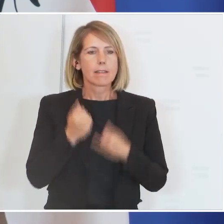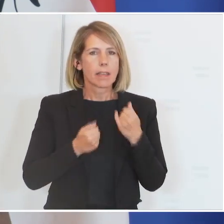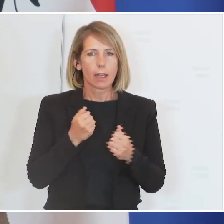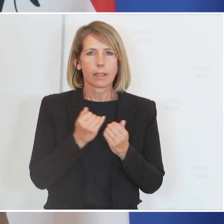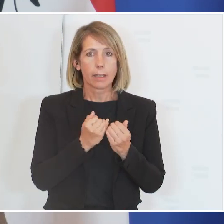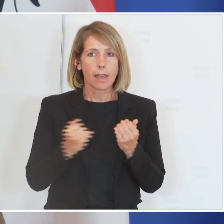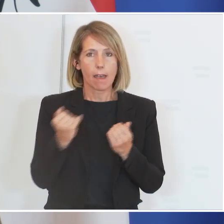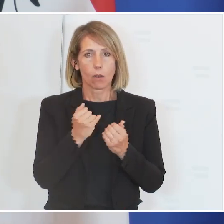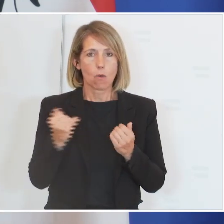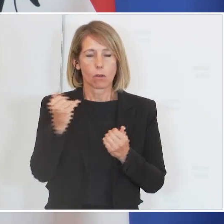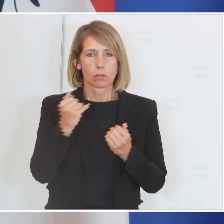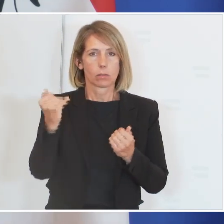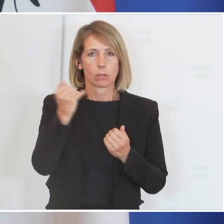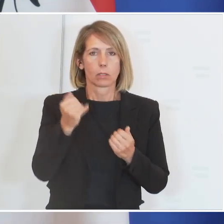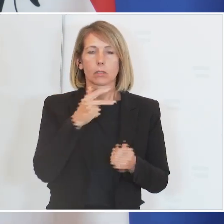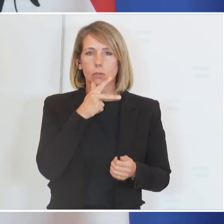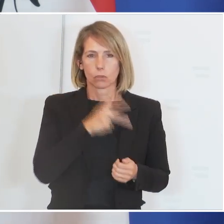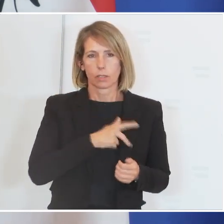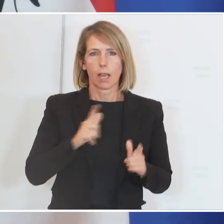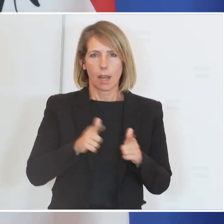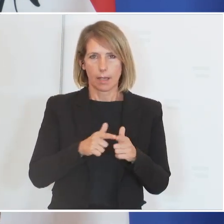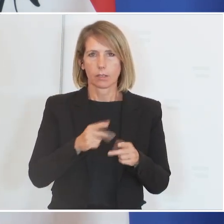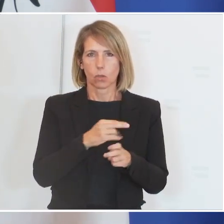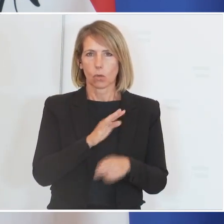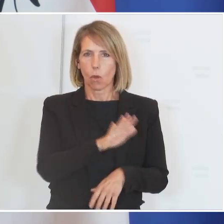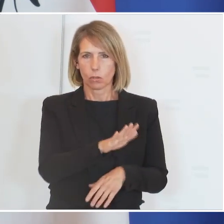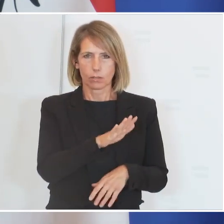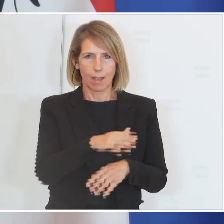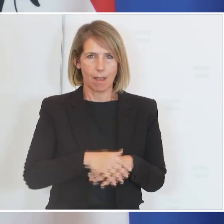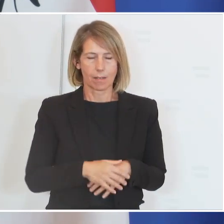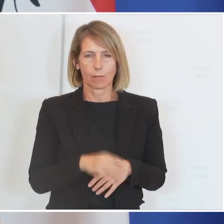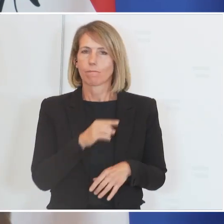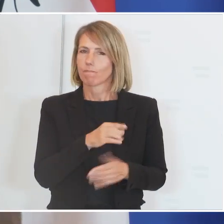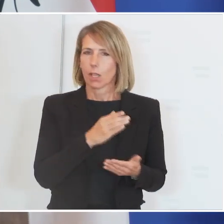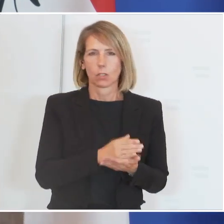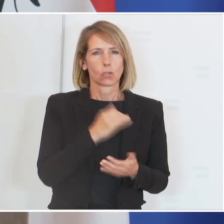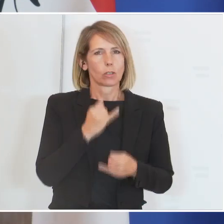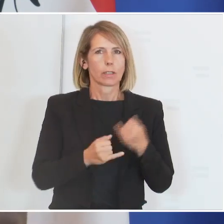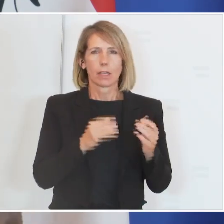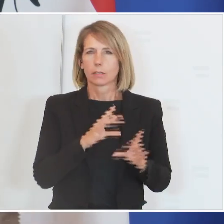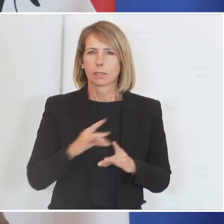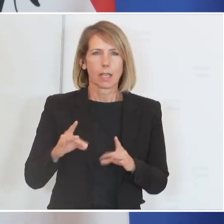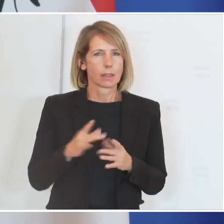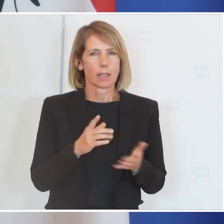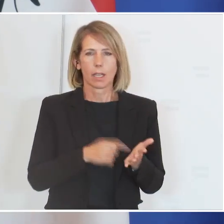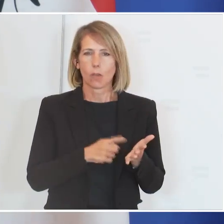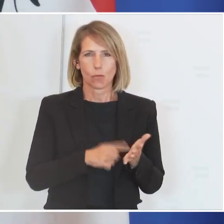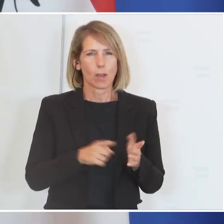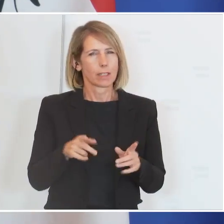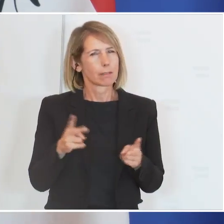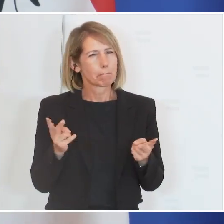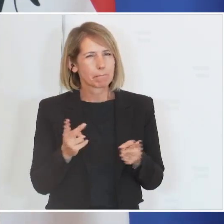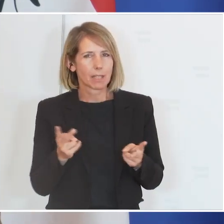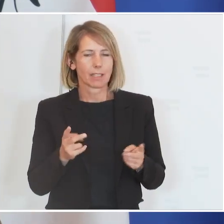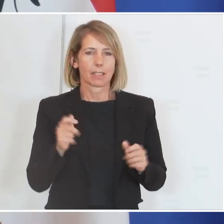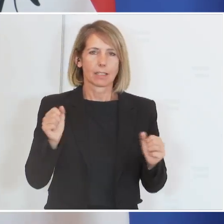Österreich existierenden Sozialleistungen. Das wird seit Jahrzehnten gefordert, also ähnlich wie die kalte Progression hat sich es vielleicht